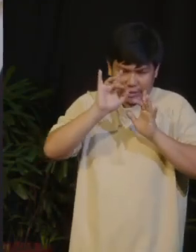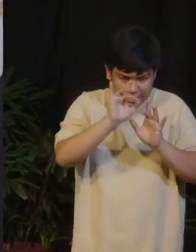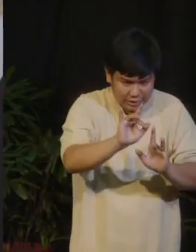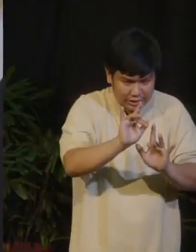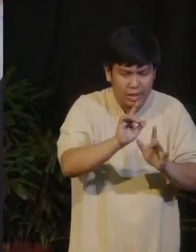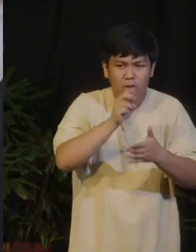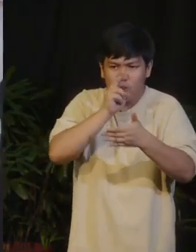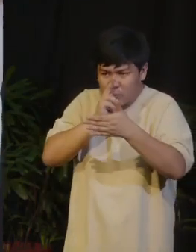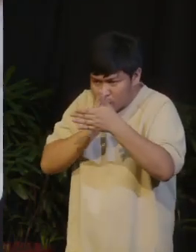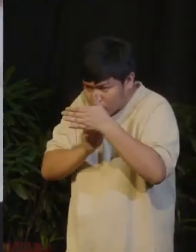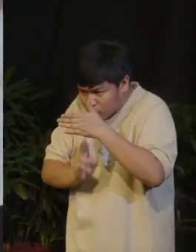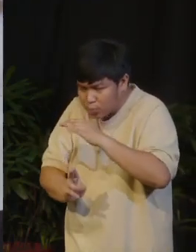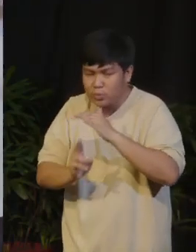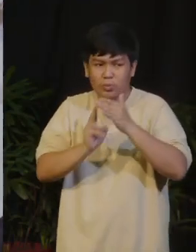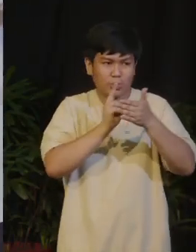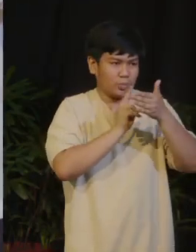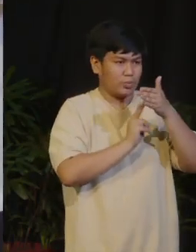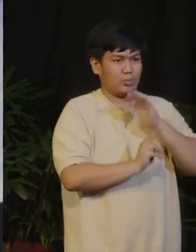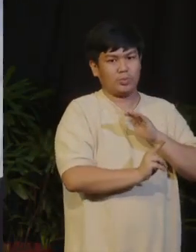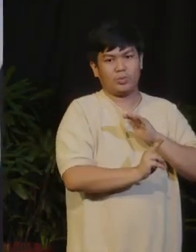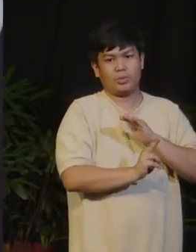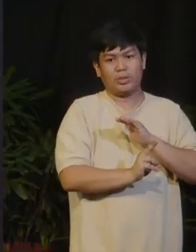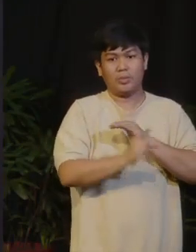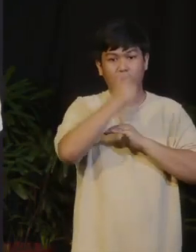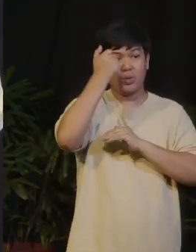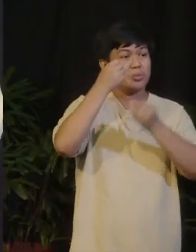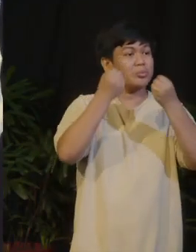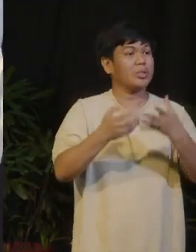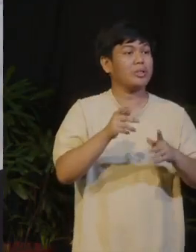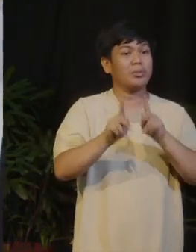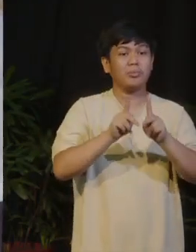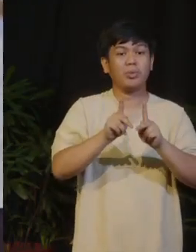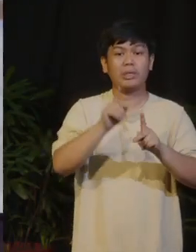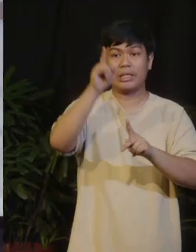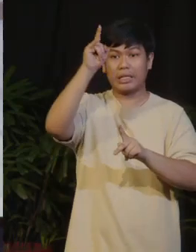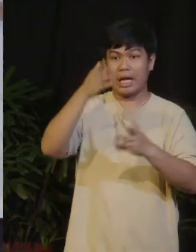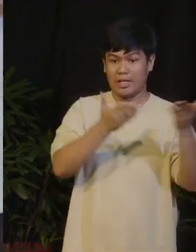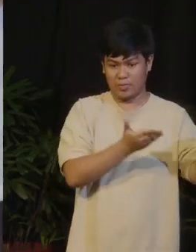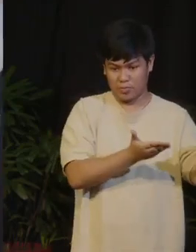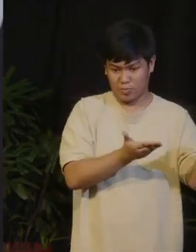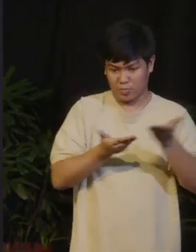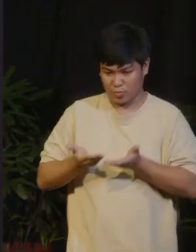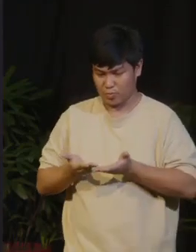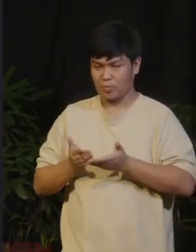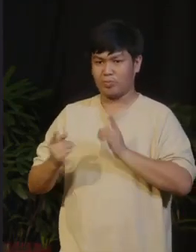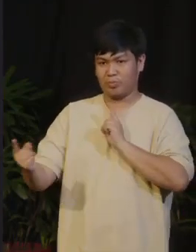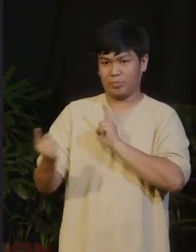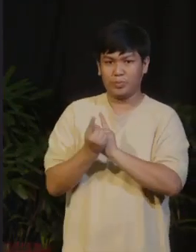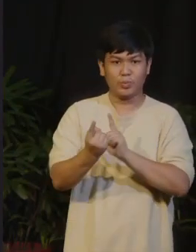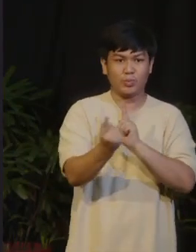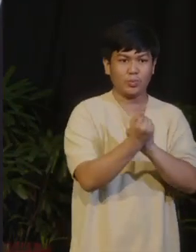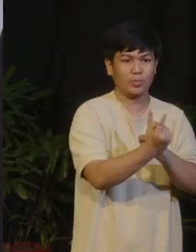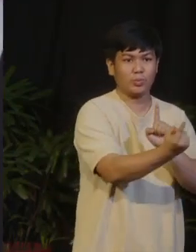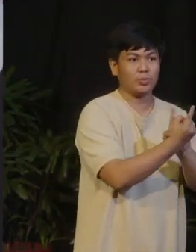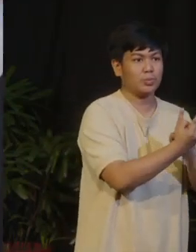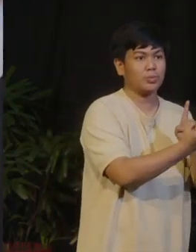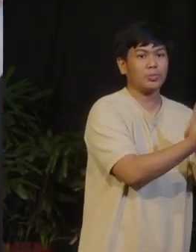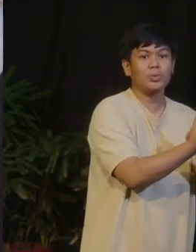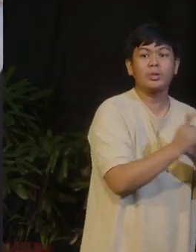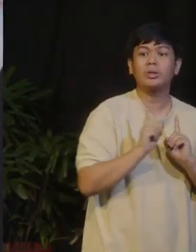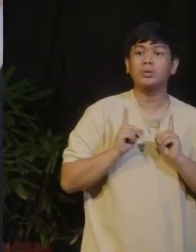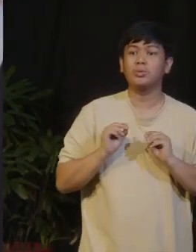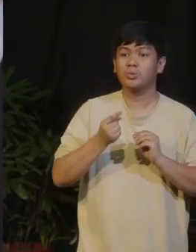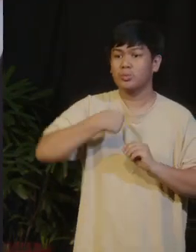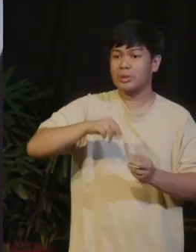pakikitungo sa mga taong dadalhin sa atin ng Panginoon upang akayin sa kanilang buhay